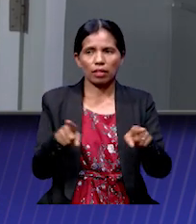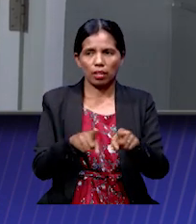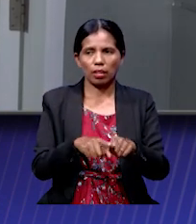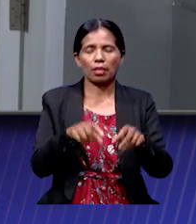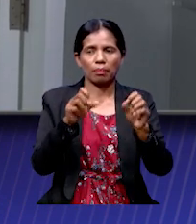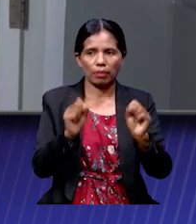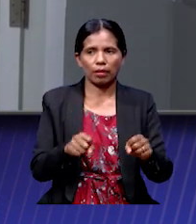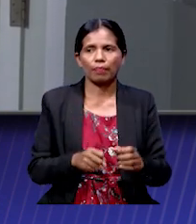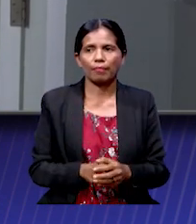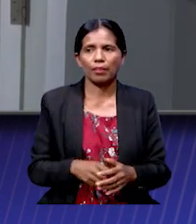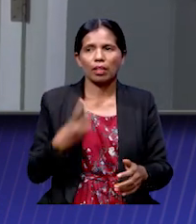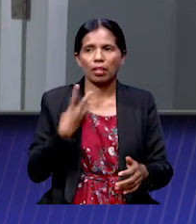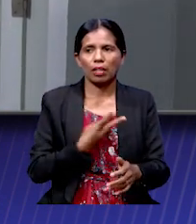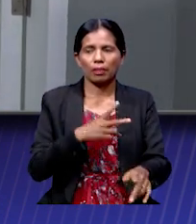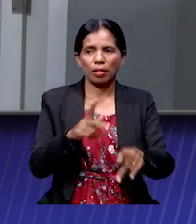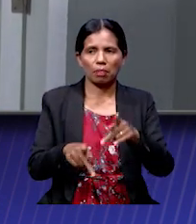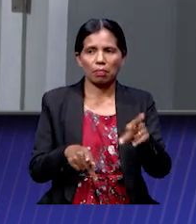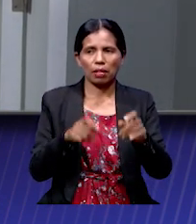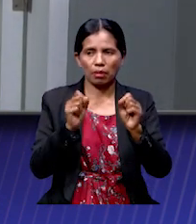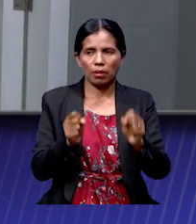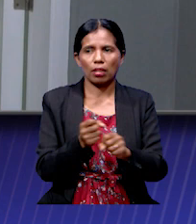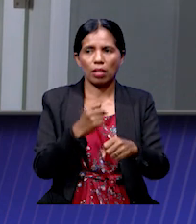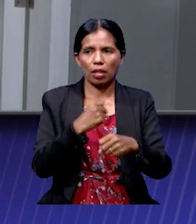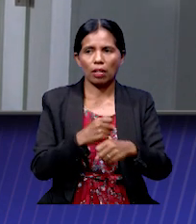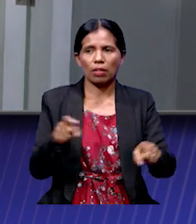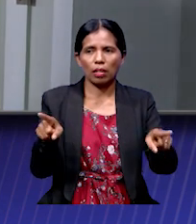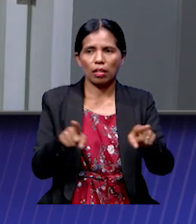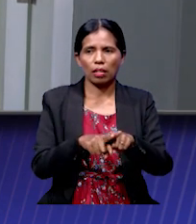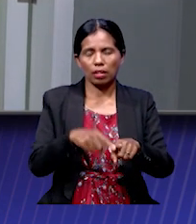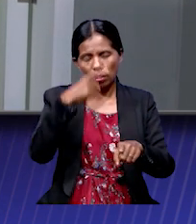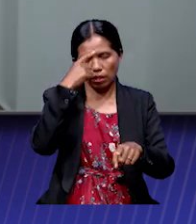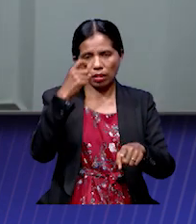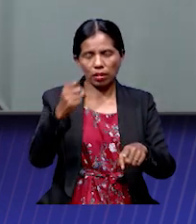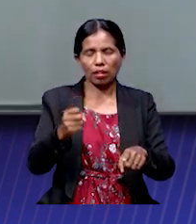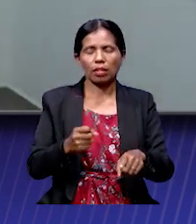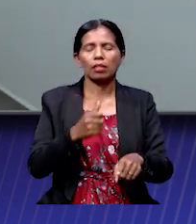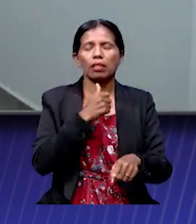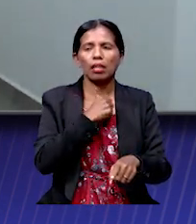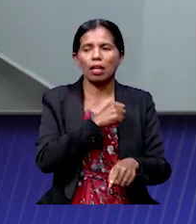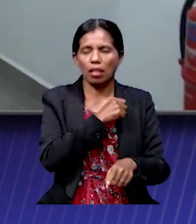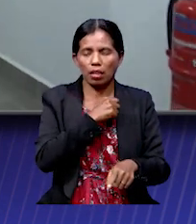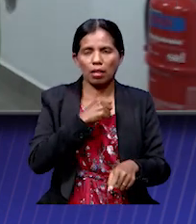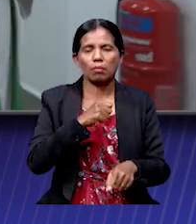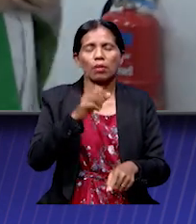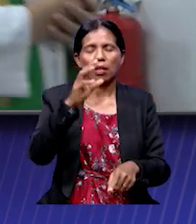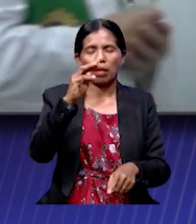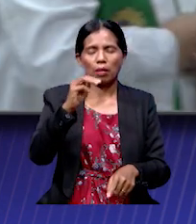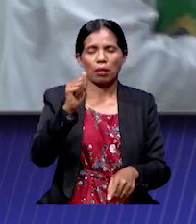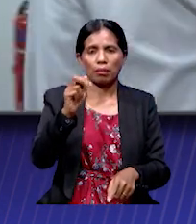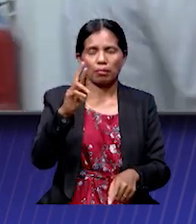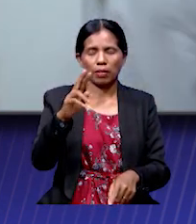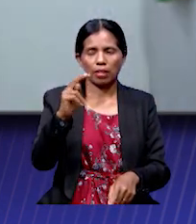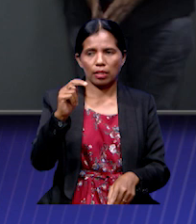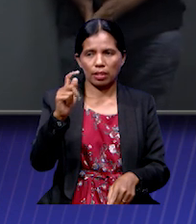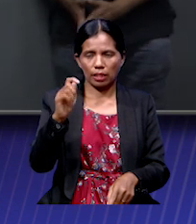bele. Ita ema bele halo hanesane, tansa, Padre Martins, hatudu tiha